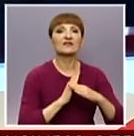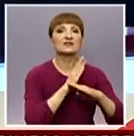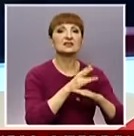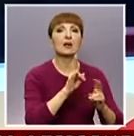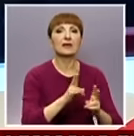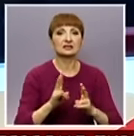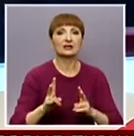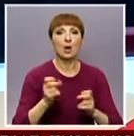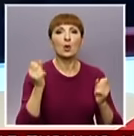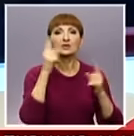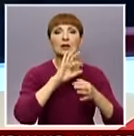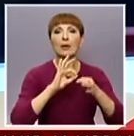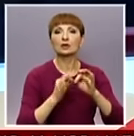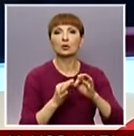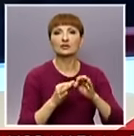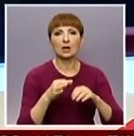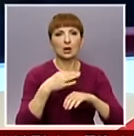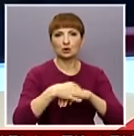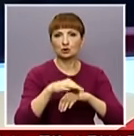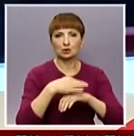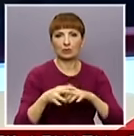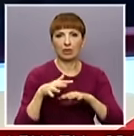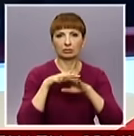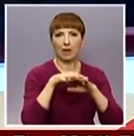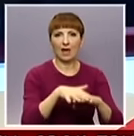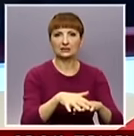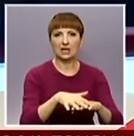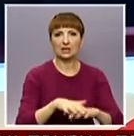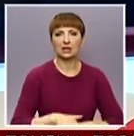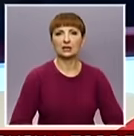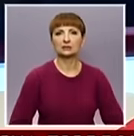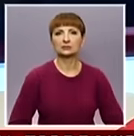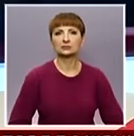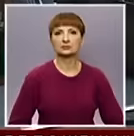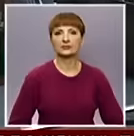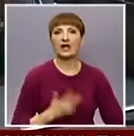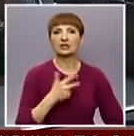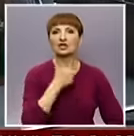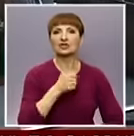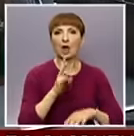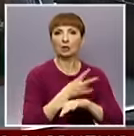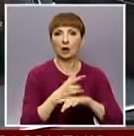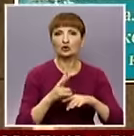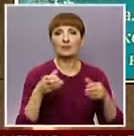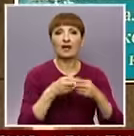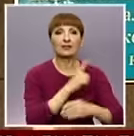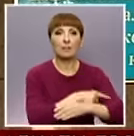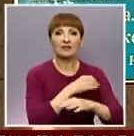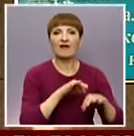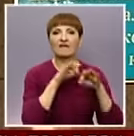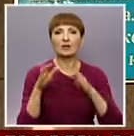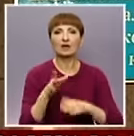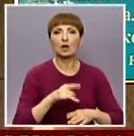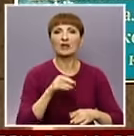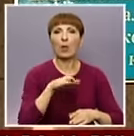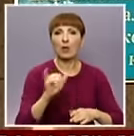Макаримова навестила пострадавших и узнала подробности жестоких нападений. 3 часа ночи бригада медиков выехала в микрорайон